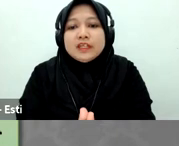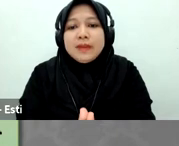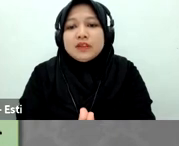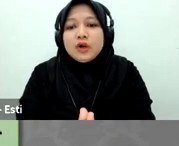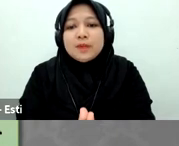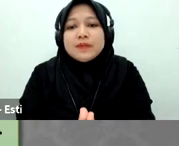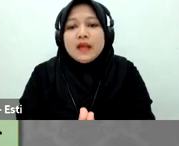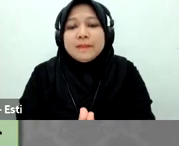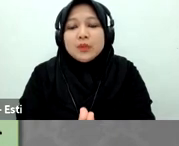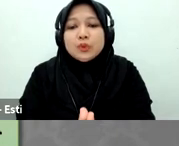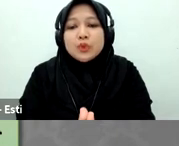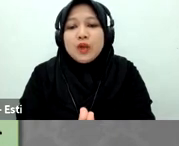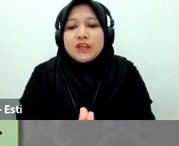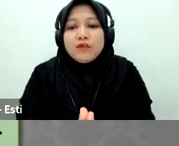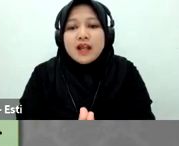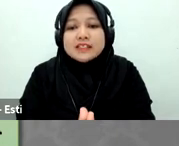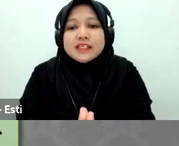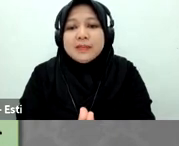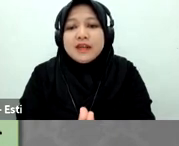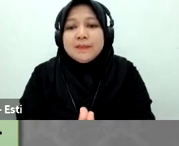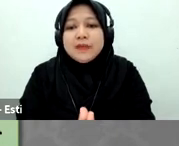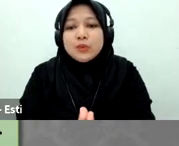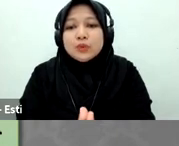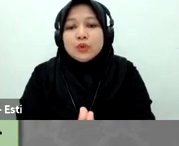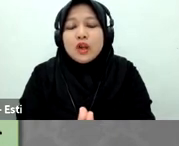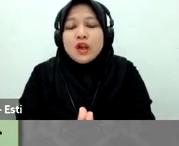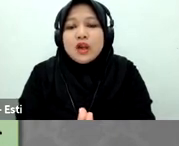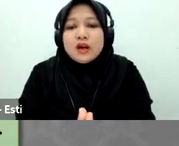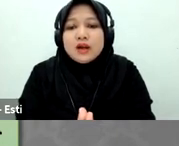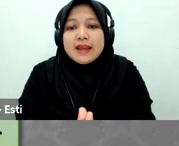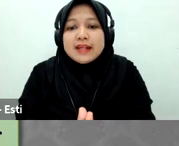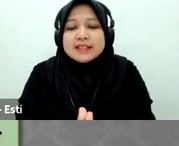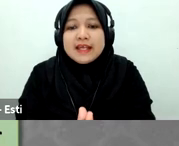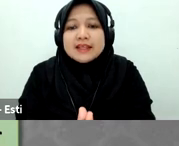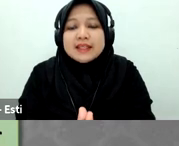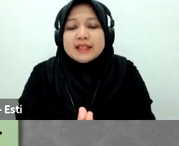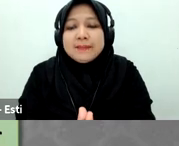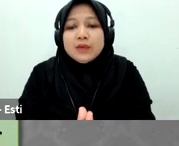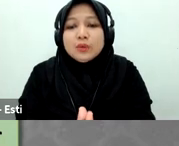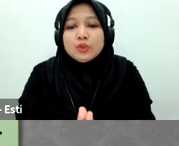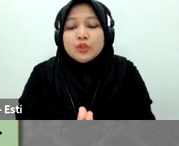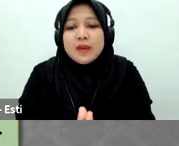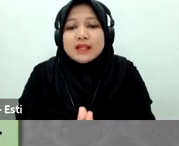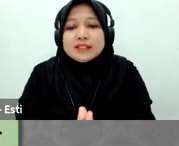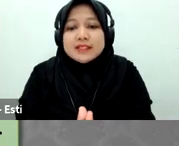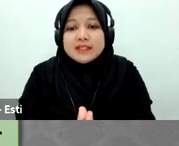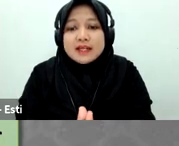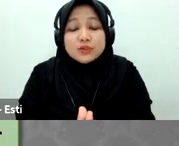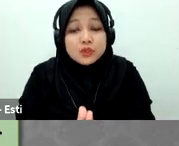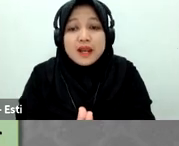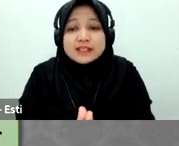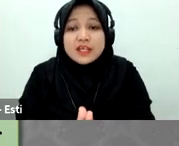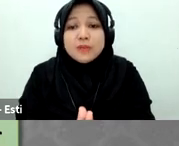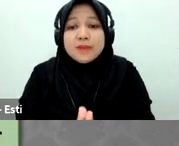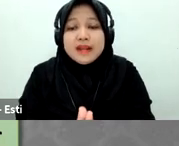jadi mentor pendamping untuk advokasi pendamping untuk layanan kesehatan tetapi untuk jujur bahasa